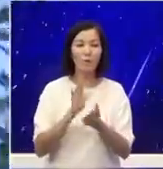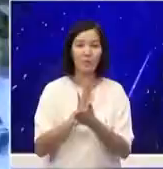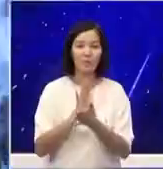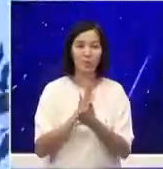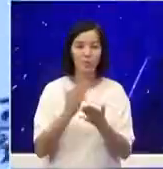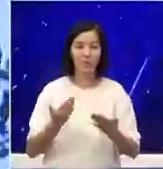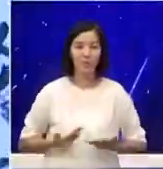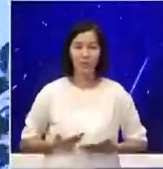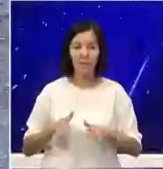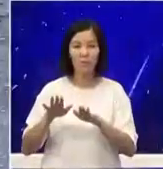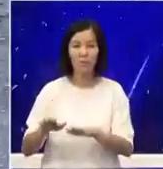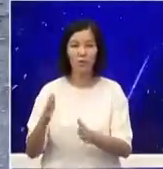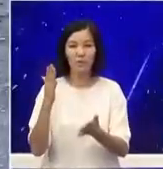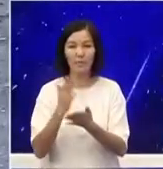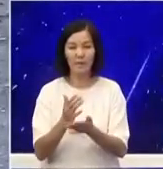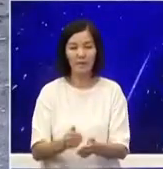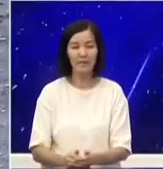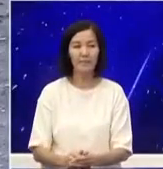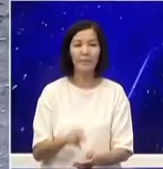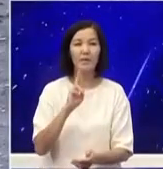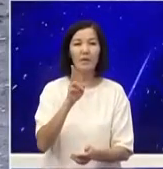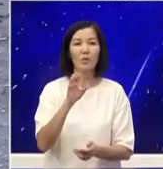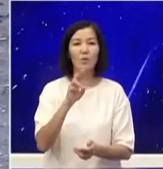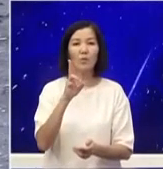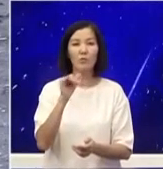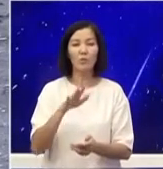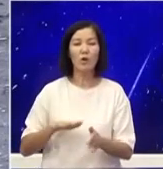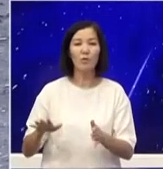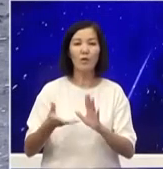жинақтау нүктесі белгіленген. Көксу ауданы бойынша осы